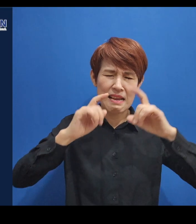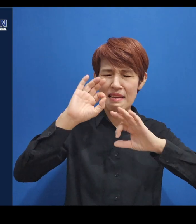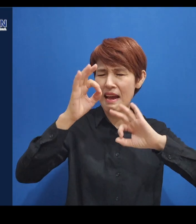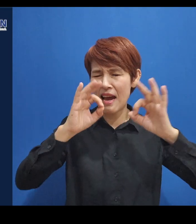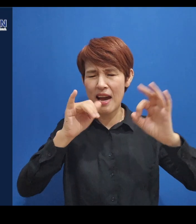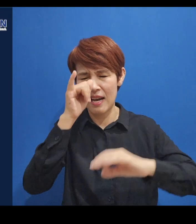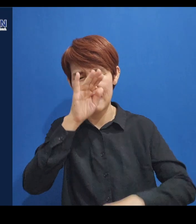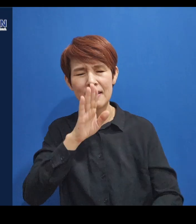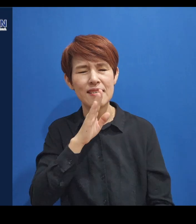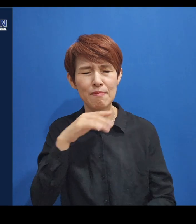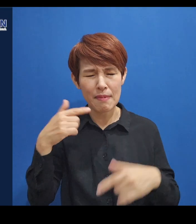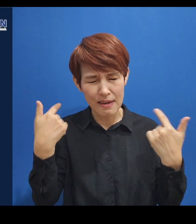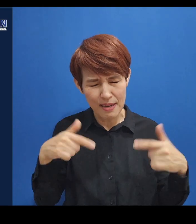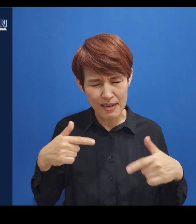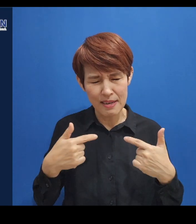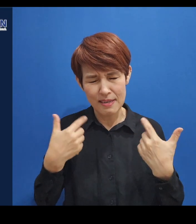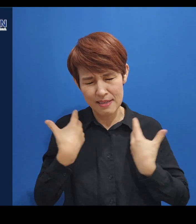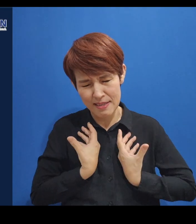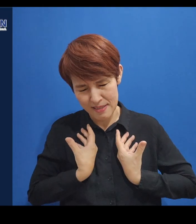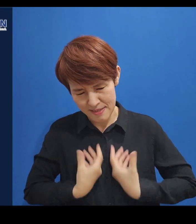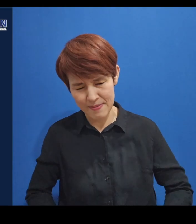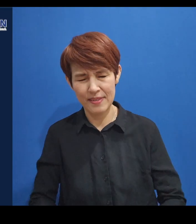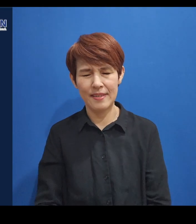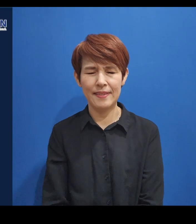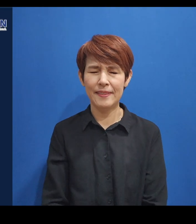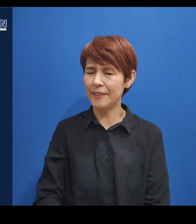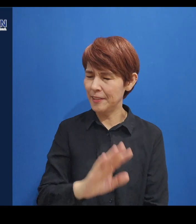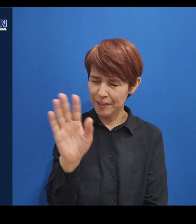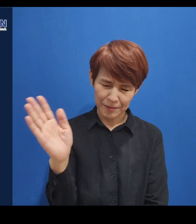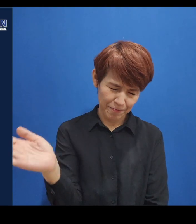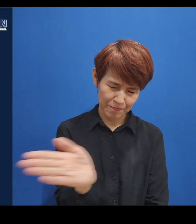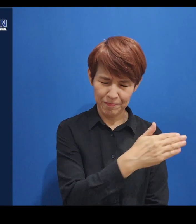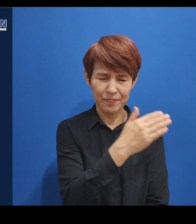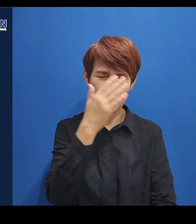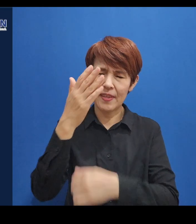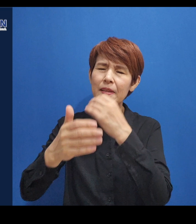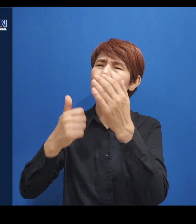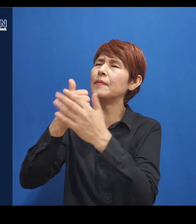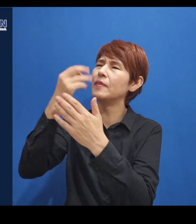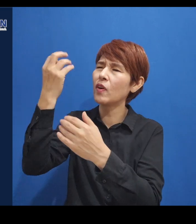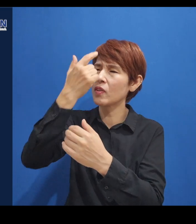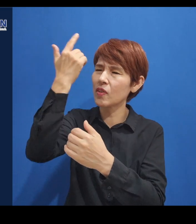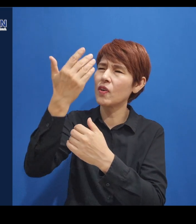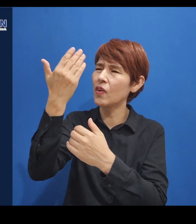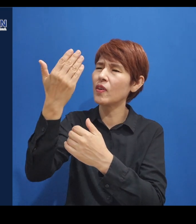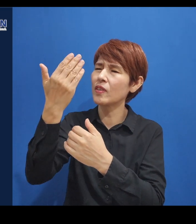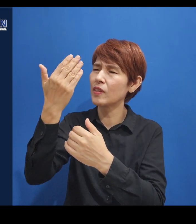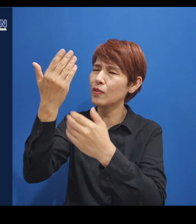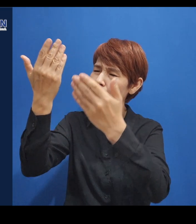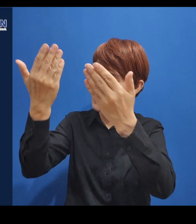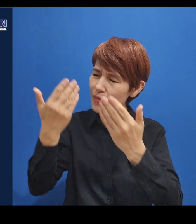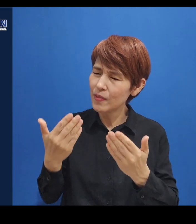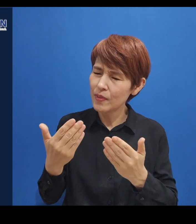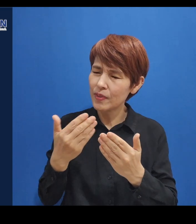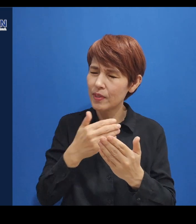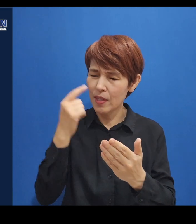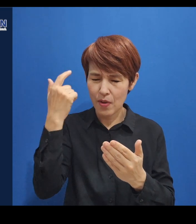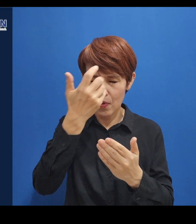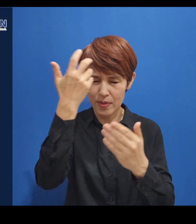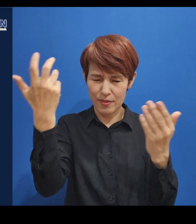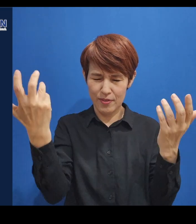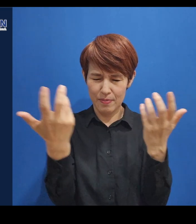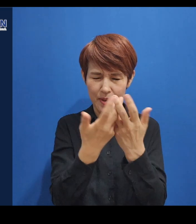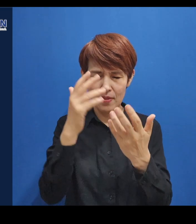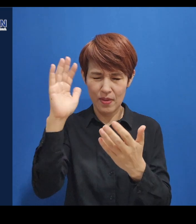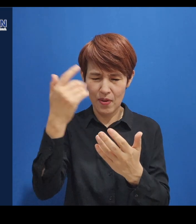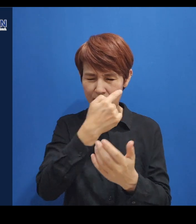부립니다. 날마다 무너집니다. 하나님, 이제 성령의 증언해 주심으로 내 영혼이 충만해지게 하시고 간증과